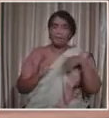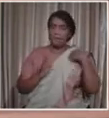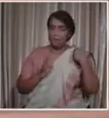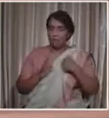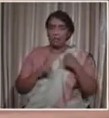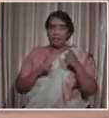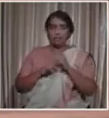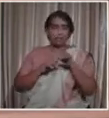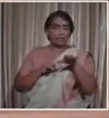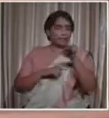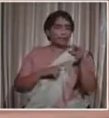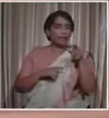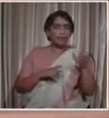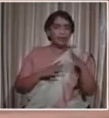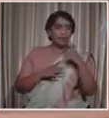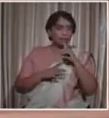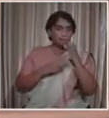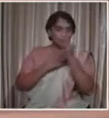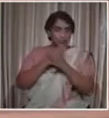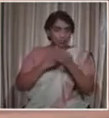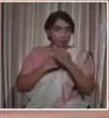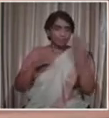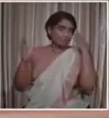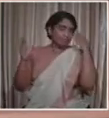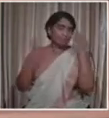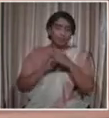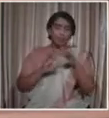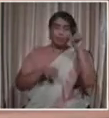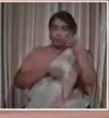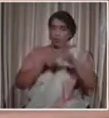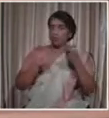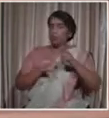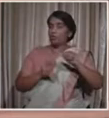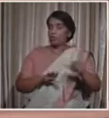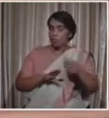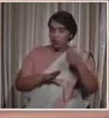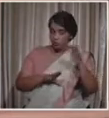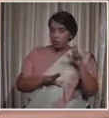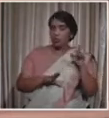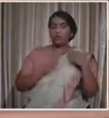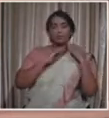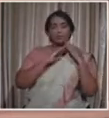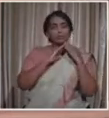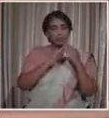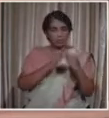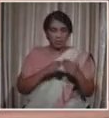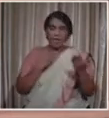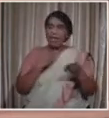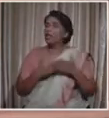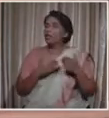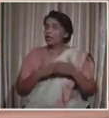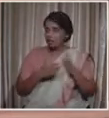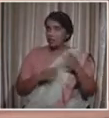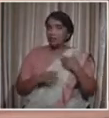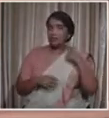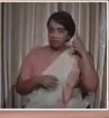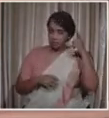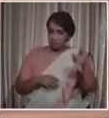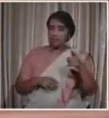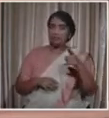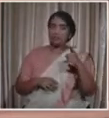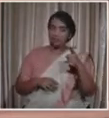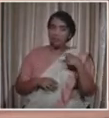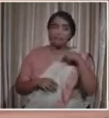போதைப் பொருளுக்கு அடிமையான அவர்களை புனர்வாழ்வு செய்வதற்கான ஒரு நிலையம் உருவாக்கப்பட்டிருக்கிறது. நான் சென்று நேரடியாக பார்த்திருந்தேன். நான் அவரை